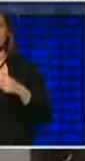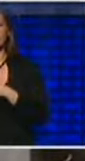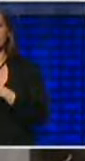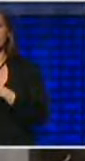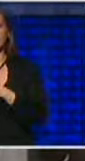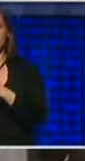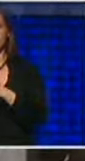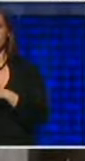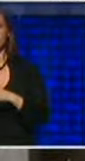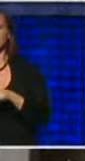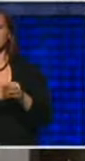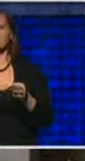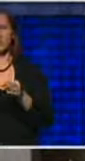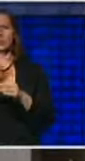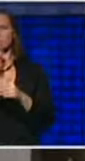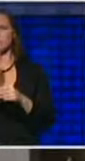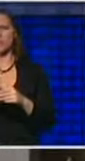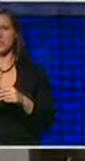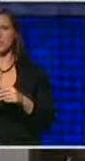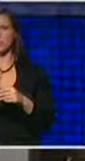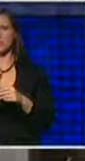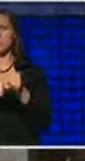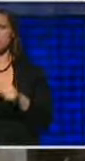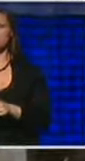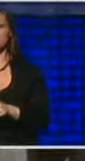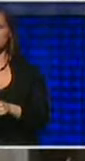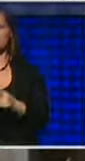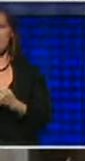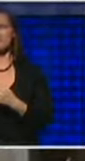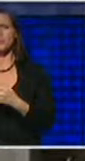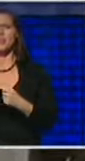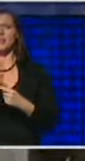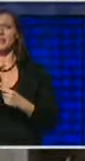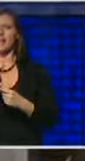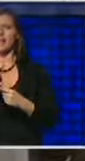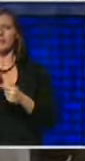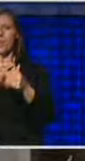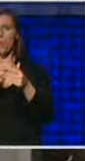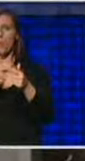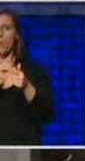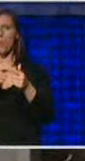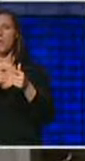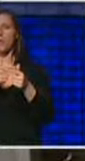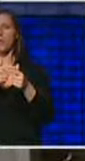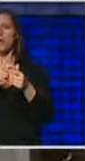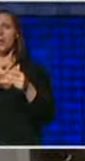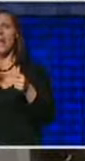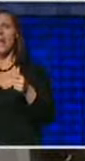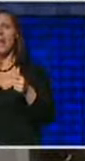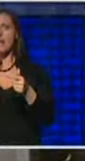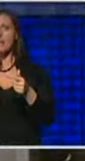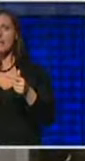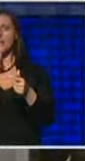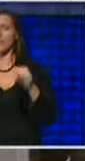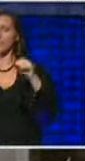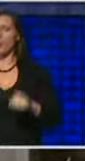MSZP-vel szemben, de országosan nem sikerült előbbre lépnünk. Én azt gondolom, hogy ennek két oka van. Egyrésztről az LMP hát